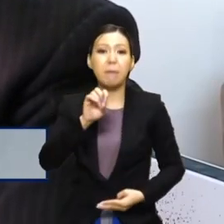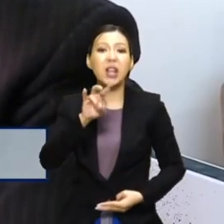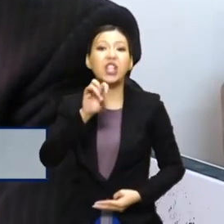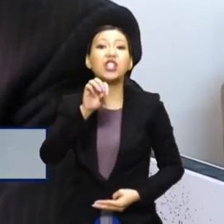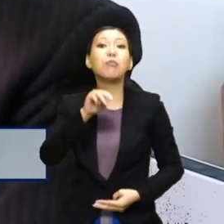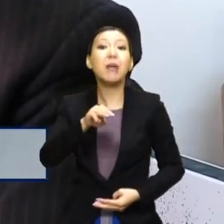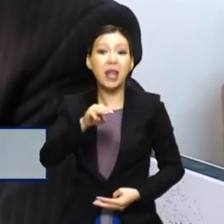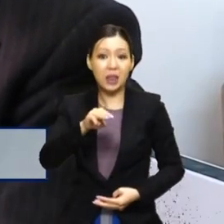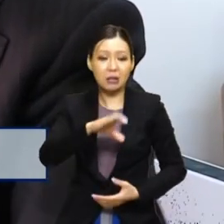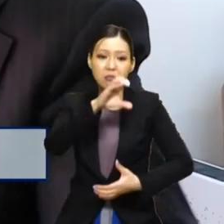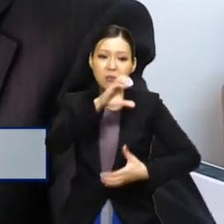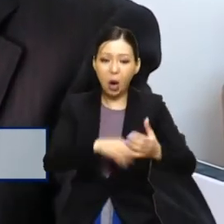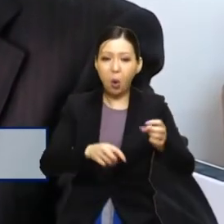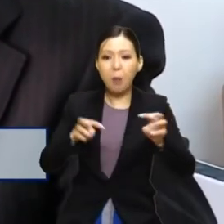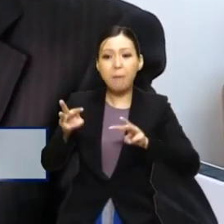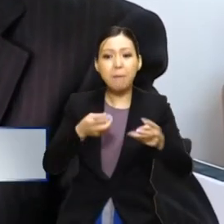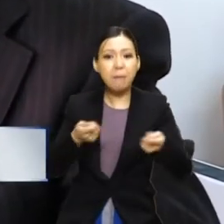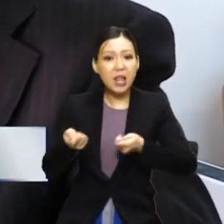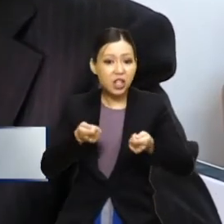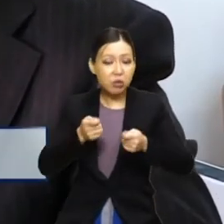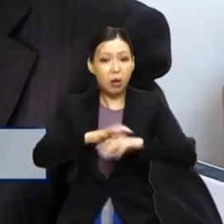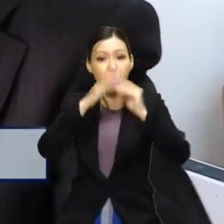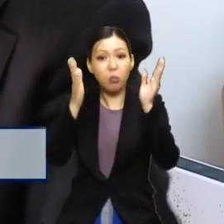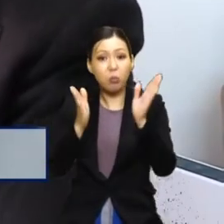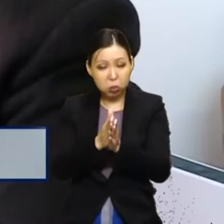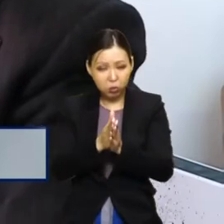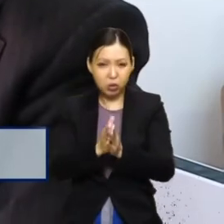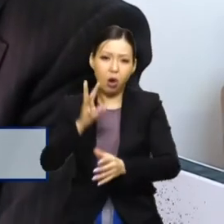корпорацийн зарчим руу оруулах хэрэгтэй. Өнөөгийн энэ одоо ингээд